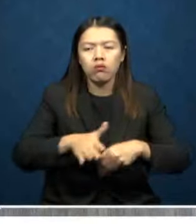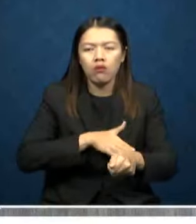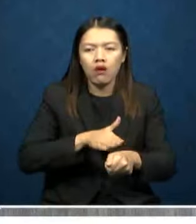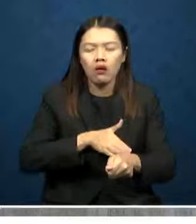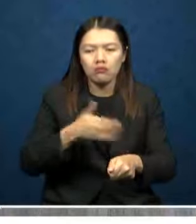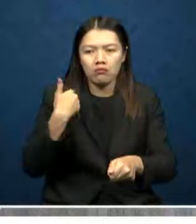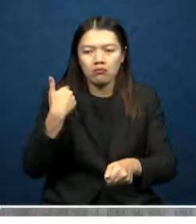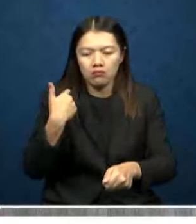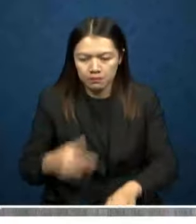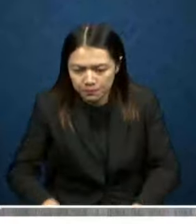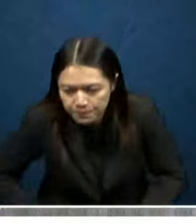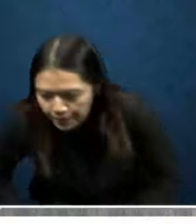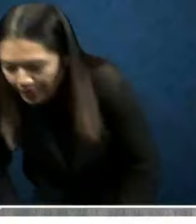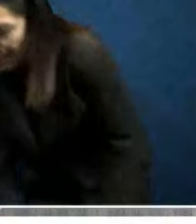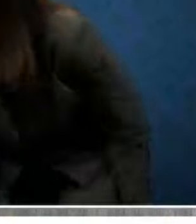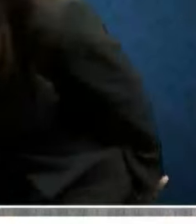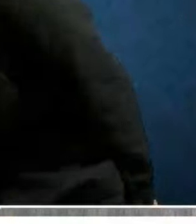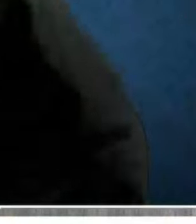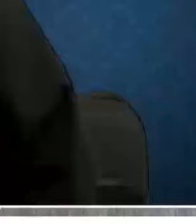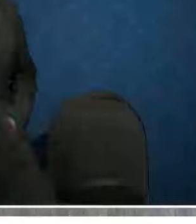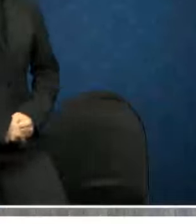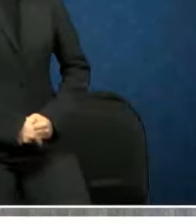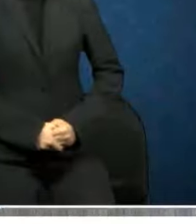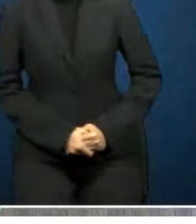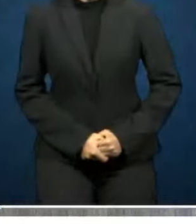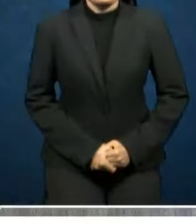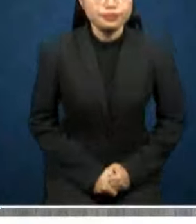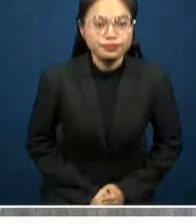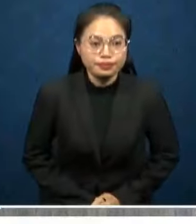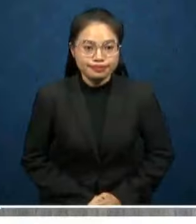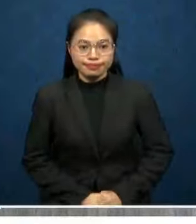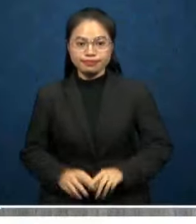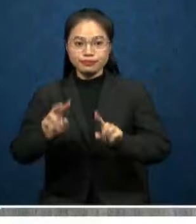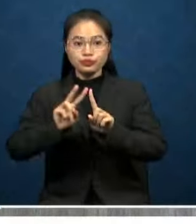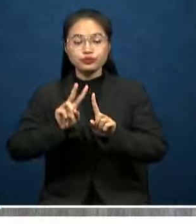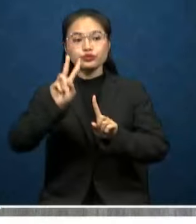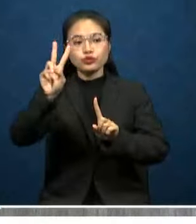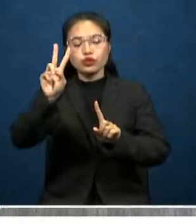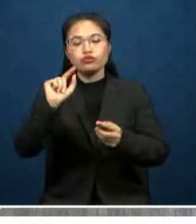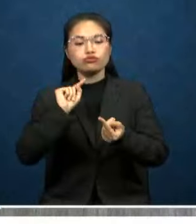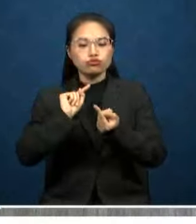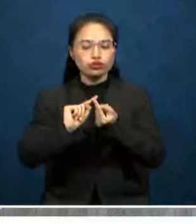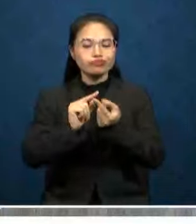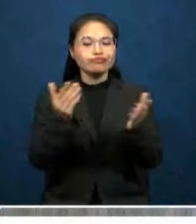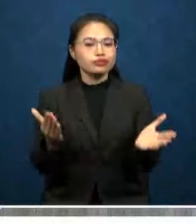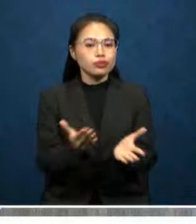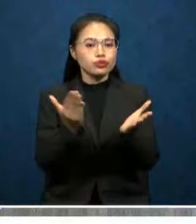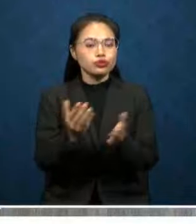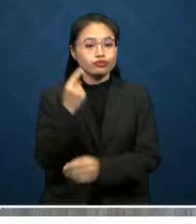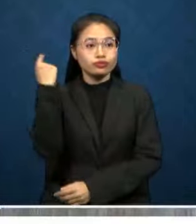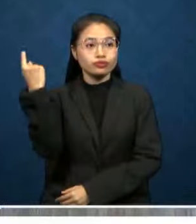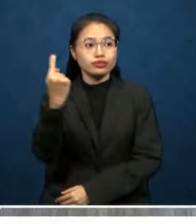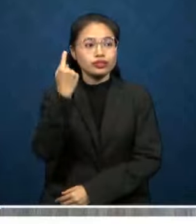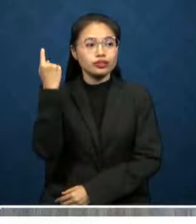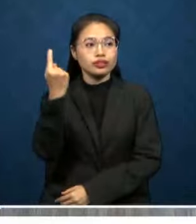ครับนะเรื่องที่ 2ครับเรื่องการส่งเสริมการท่องเที่ยวแม้